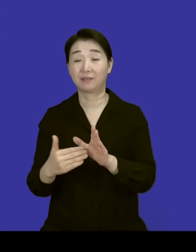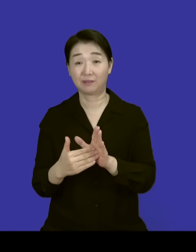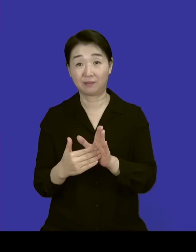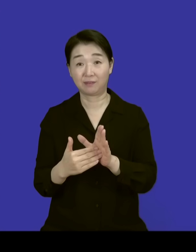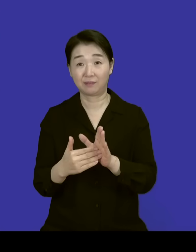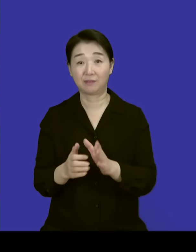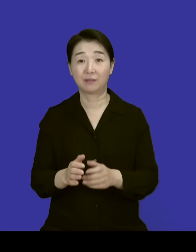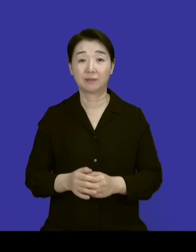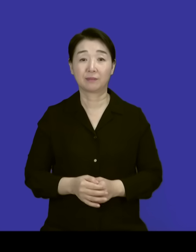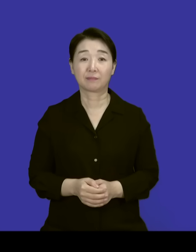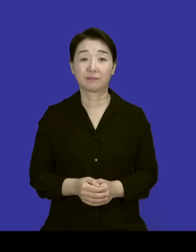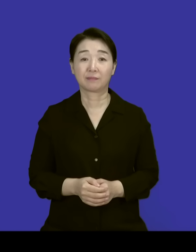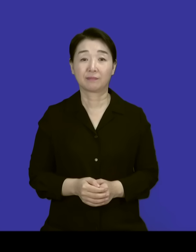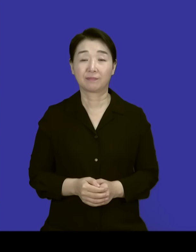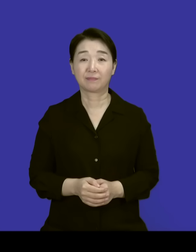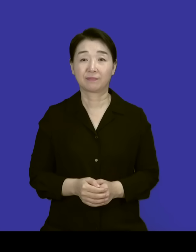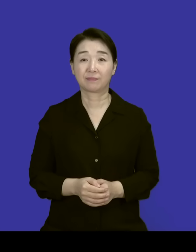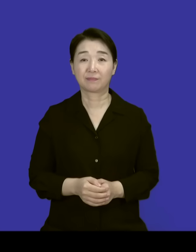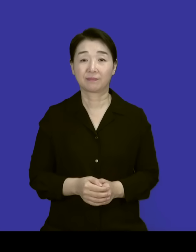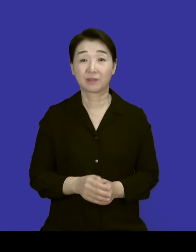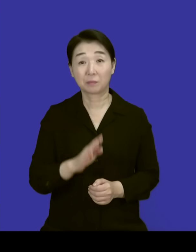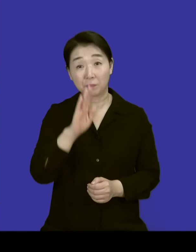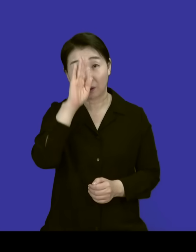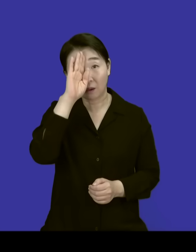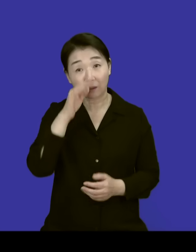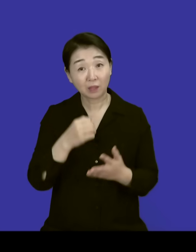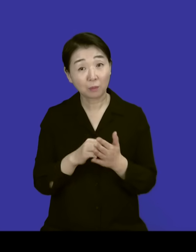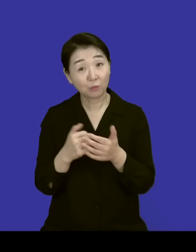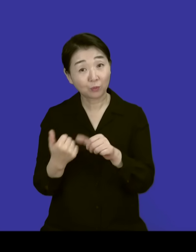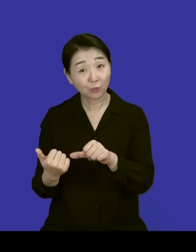지병으로요? 네,